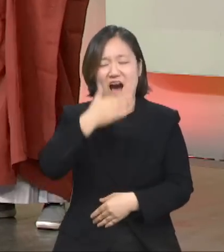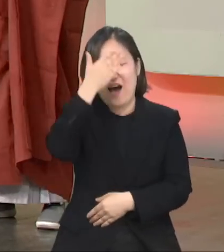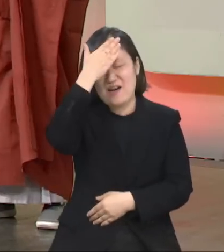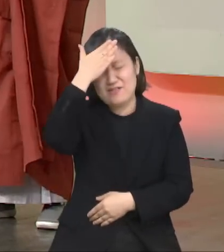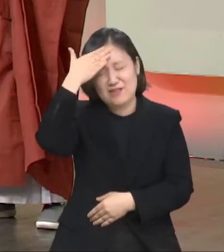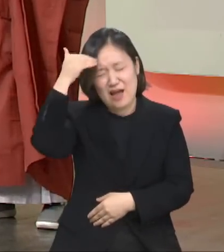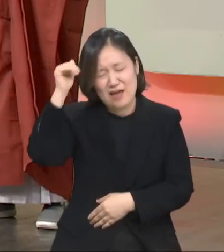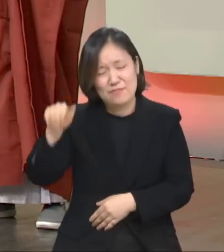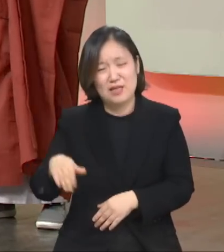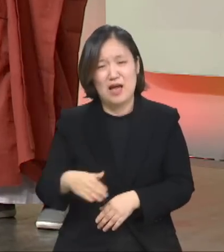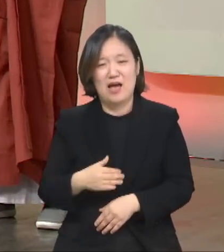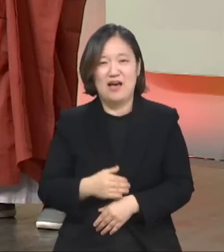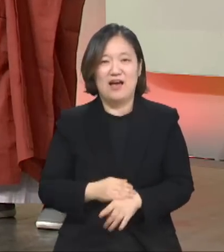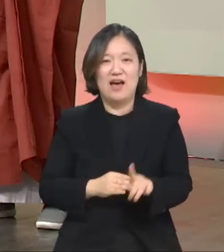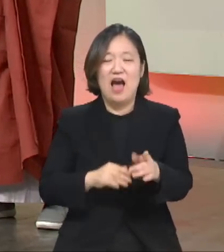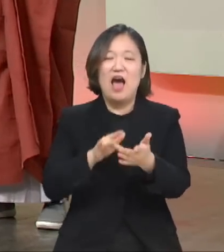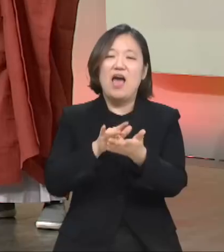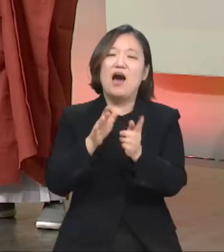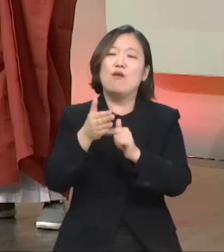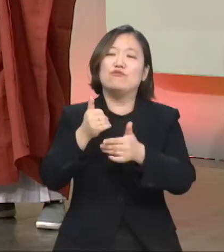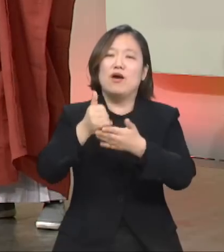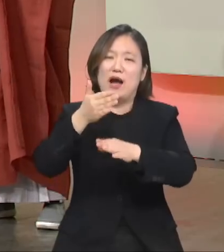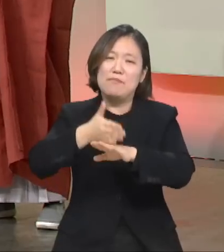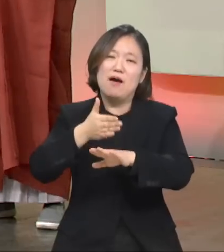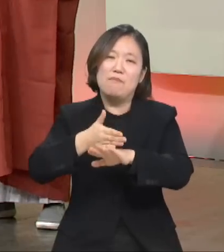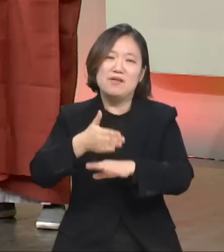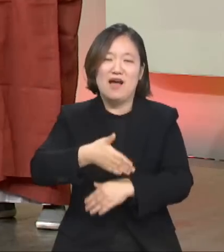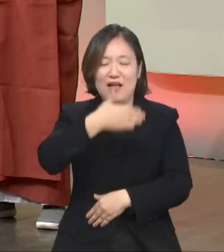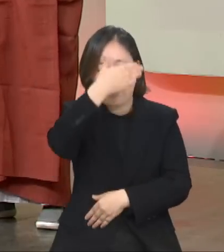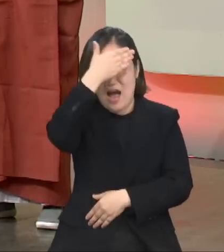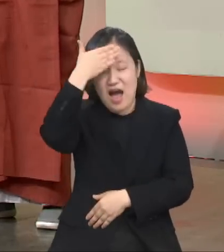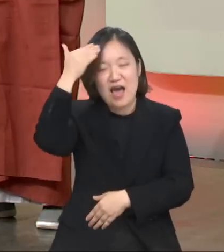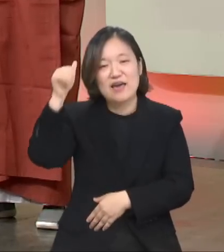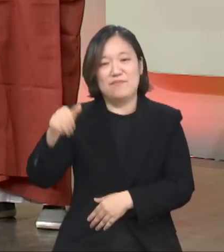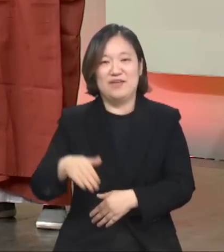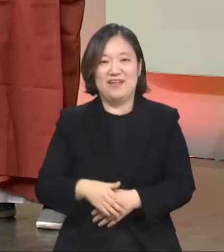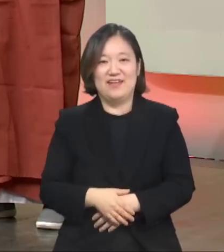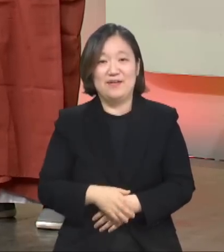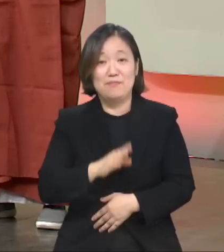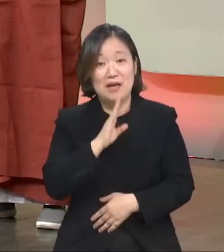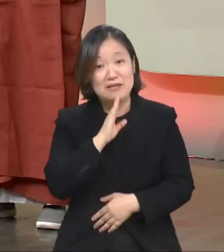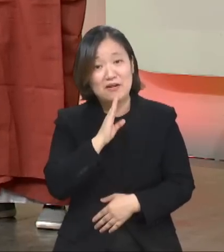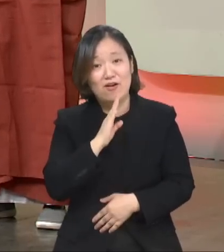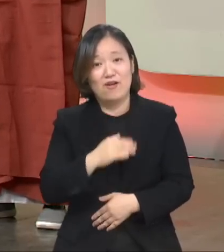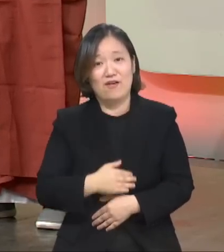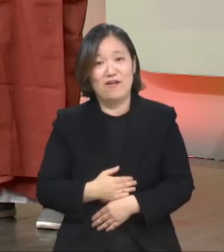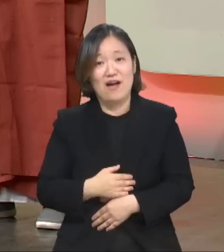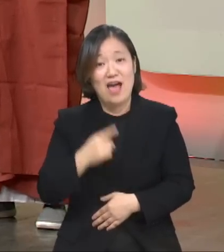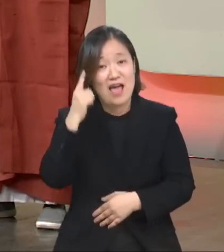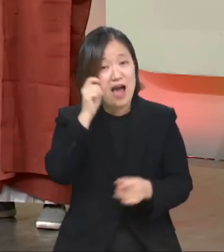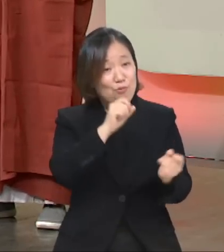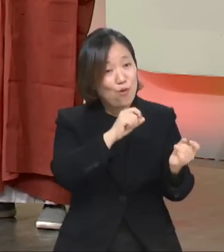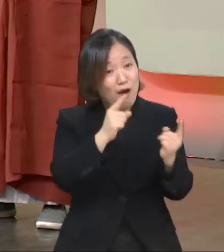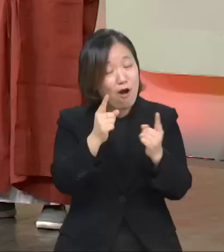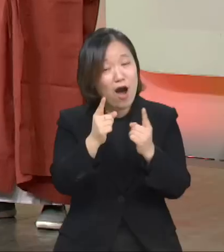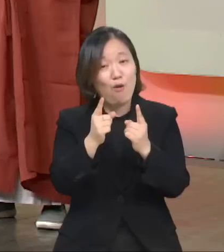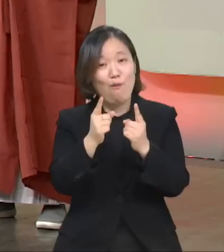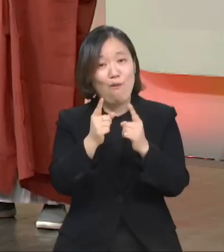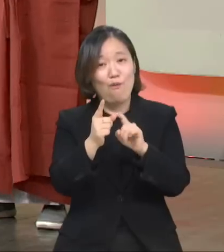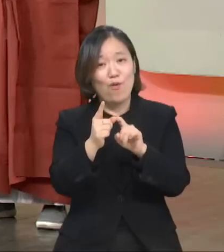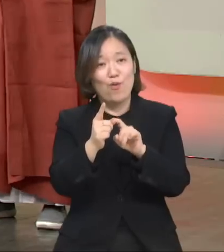정말 다행이다 정말 다행이죠 여러분 야 그러니까 의식에 깨어나고 이제